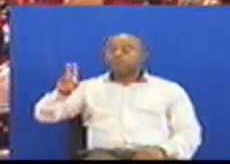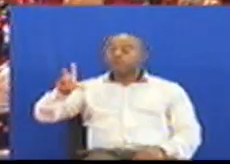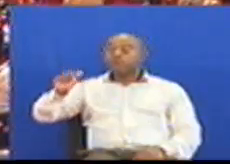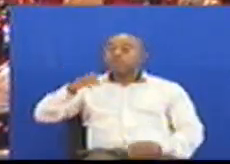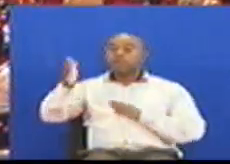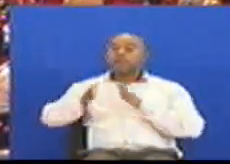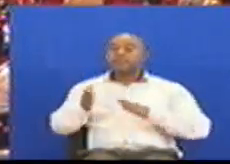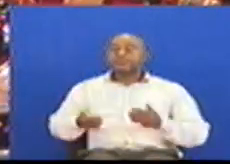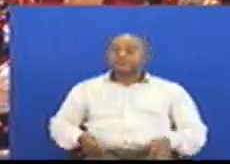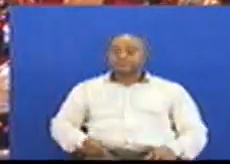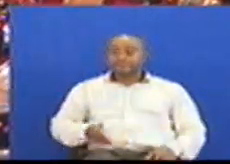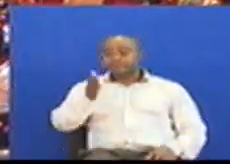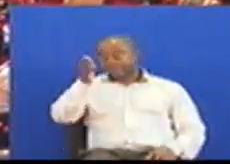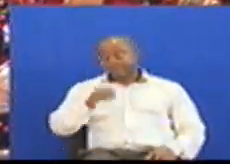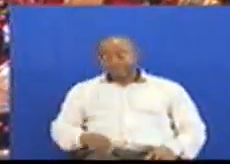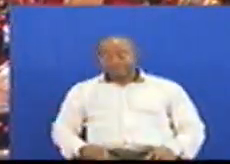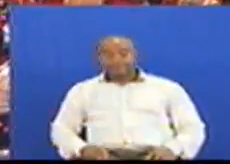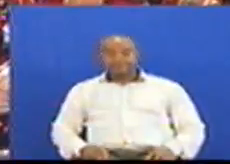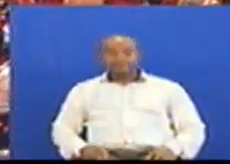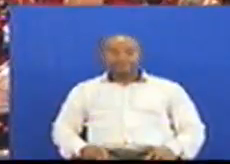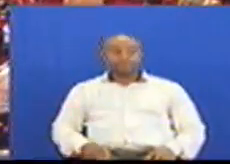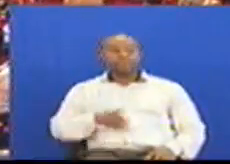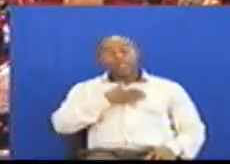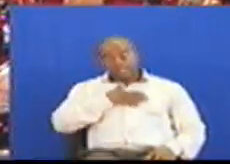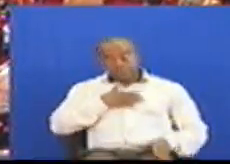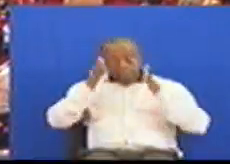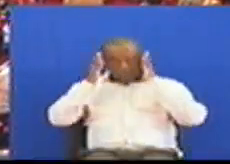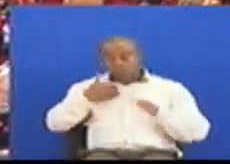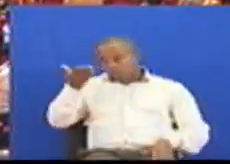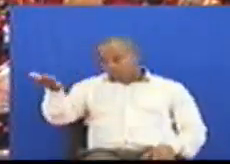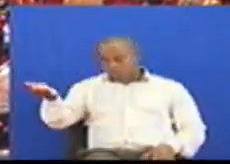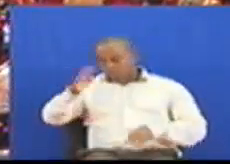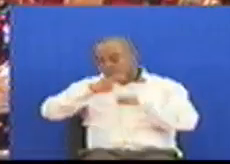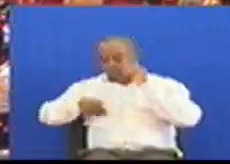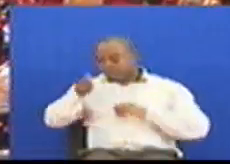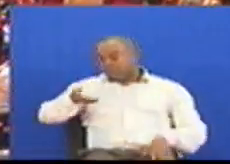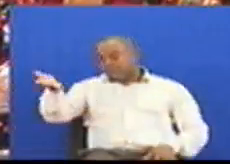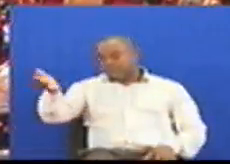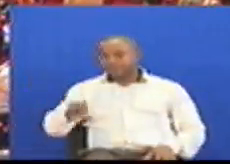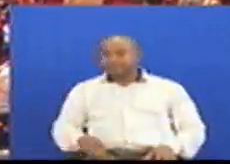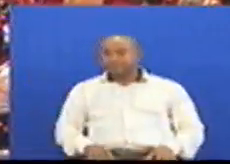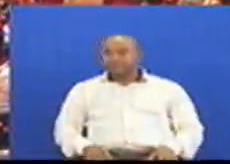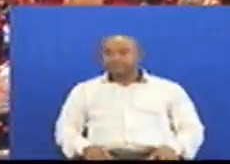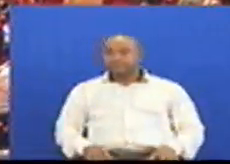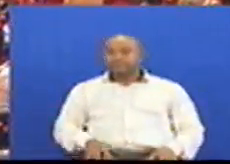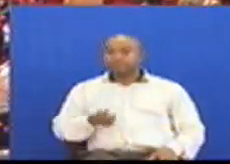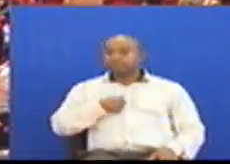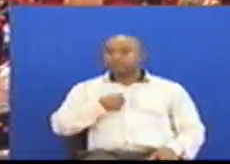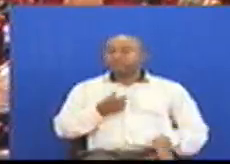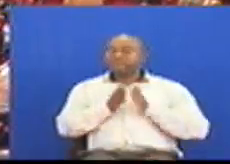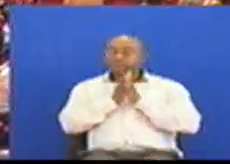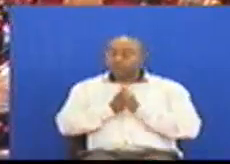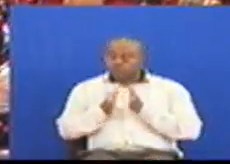Asante Mheshimiwa Naibu Spika. Kwanza na mimi niungane na wenzangu katika kumshukuru Mwenyezi Mungu mwingi wa